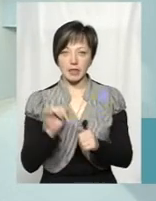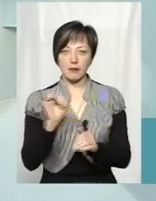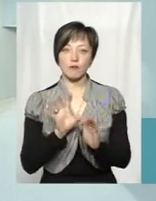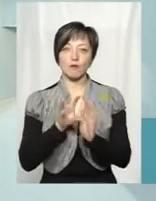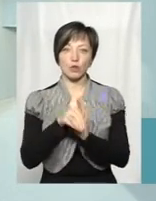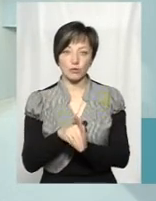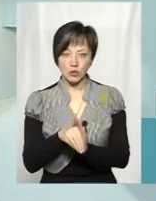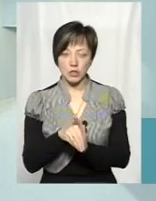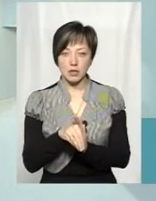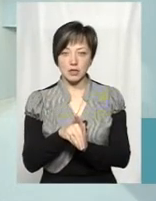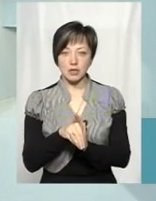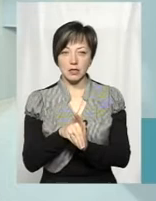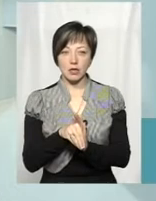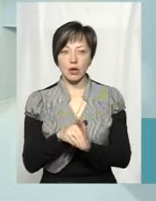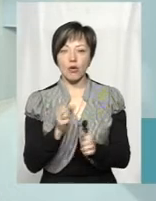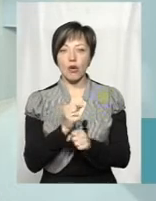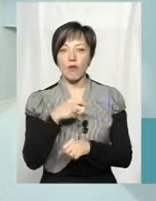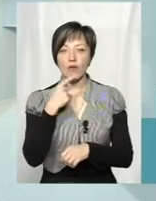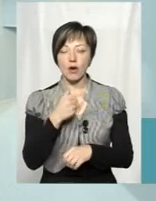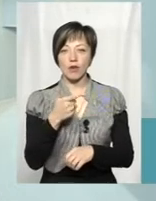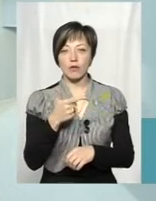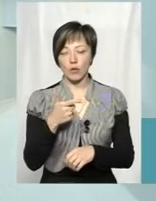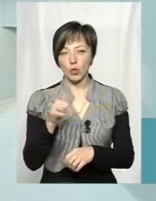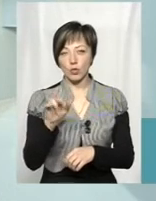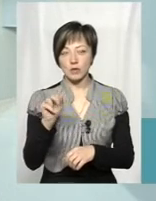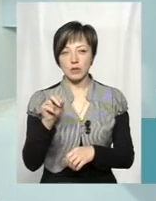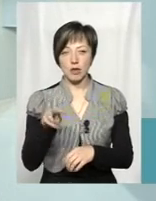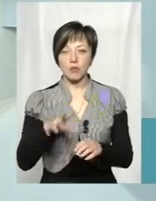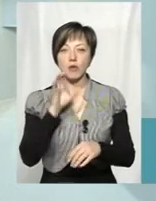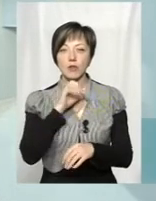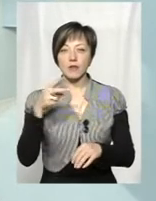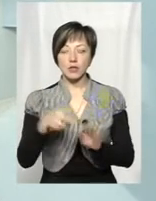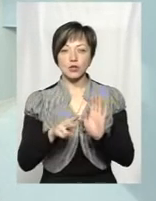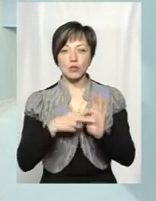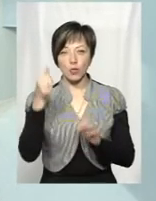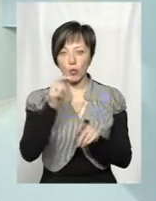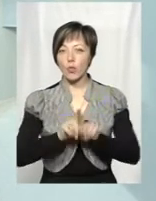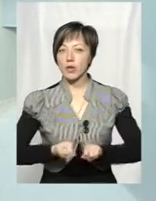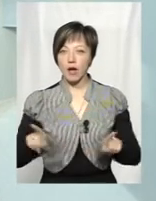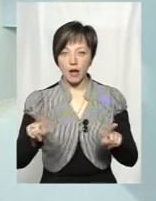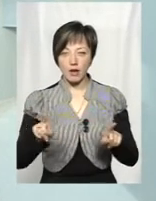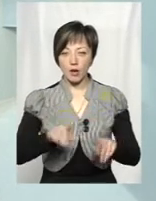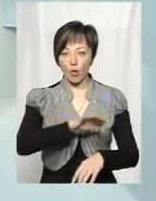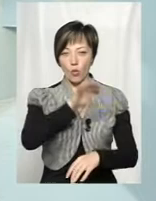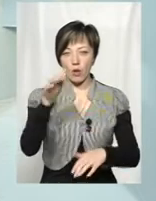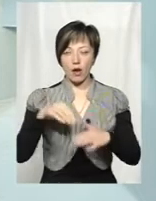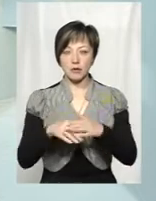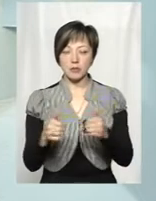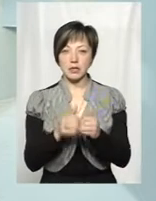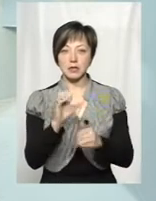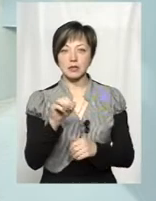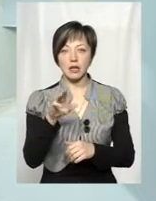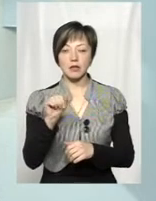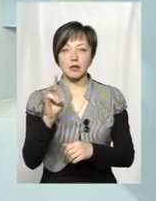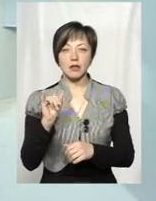числі оце, що говорив Анатолій Федорович Гуцал, тоді був пограбований в 2007 році унікальний скіфський курган біля Сатанова, ось,